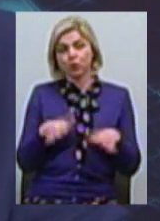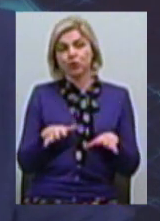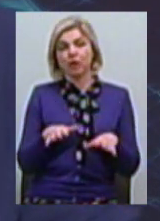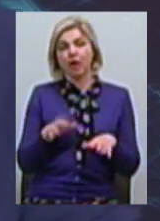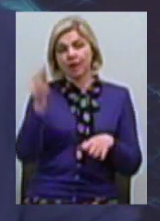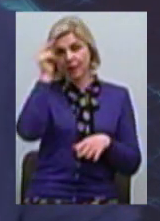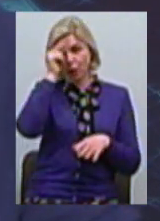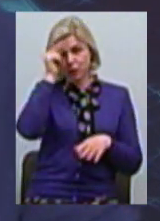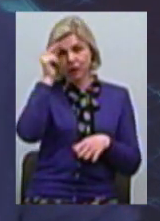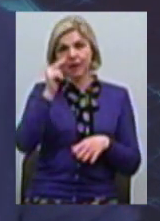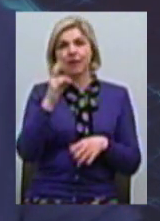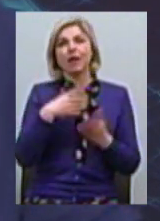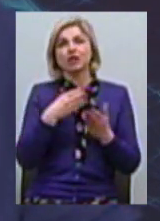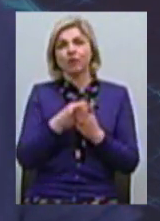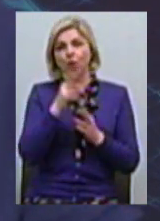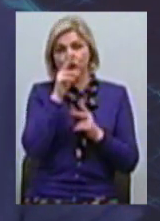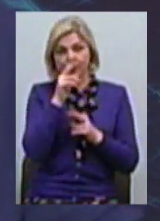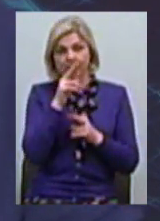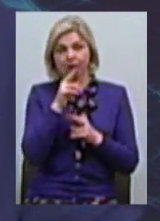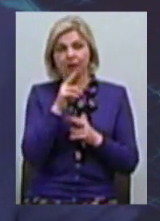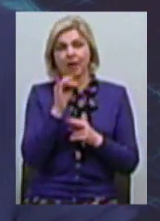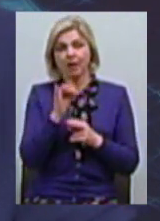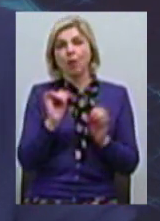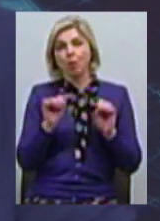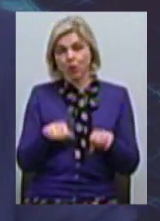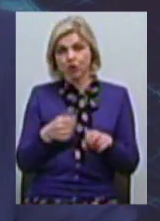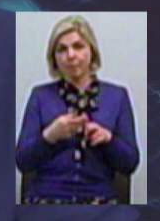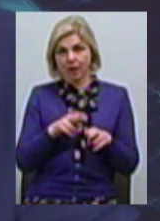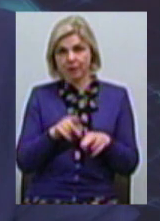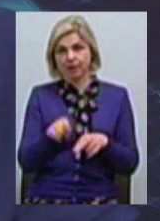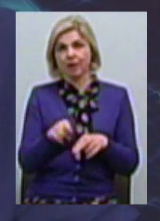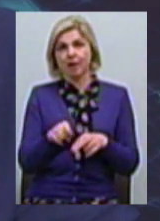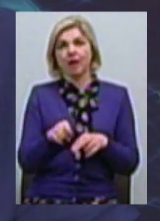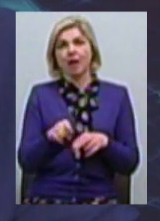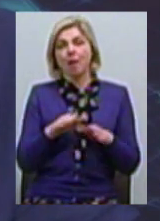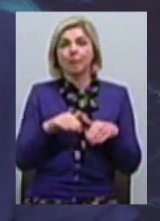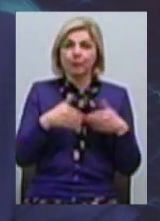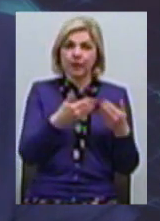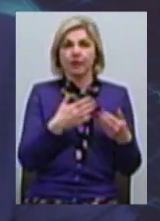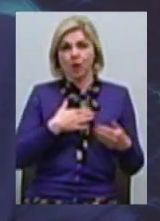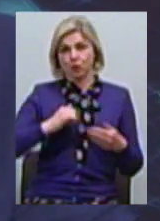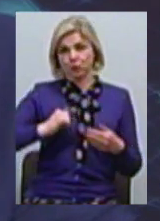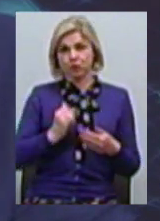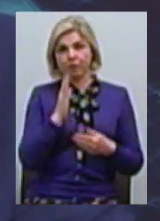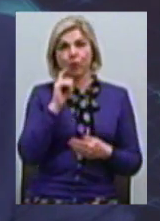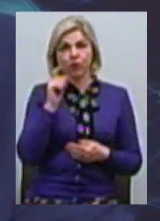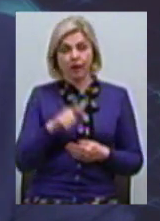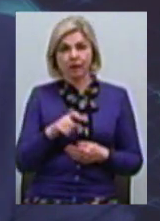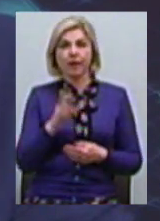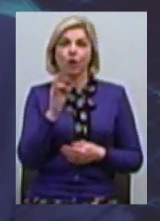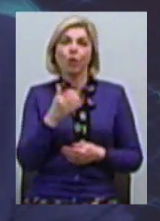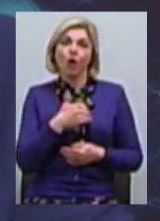сказать, научились на своих ошибках и можем это посоветовать нашим друзьям в Украине. Надо еще отметить,